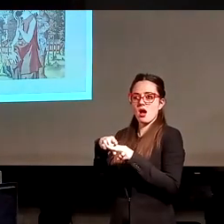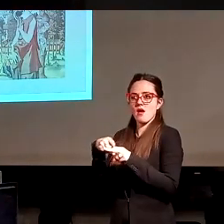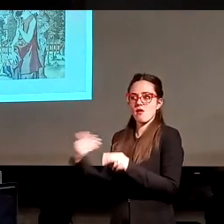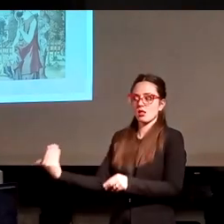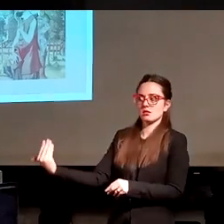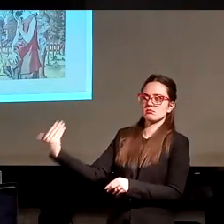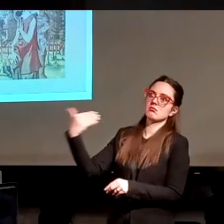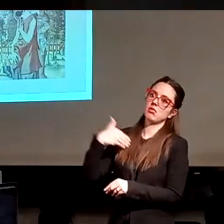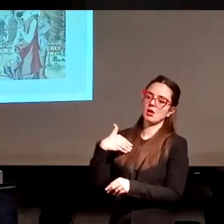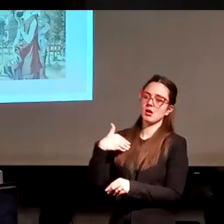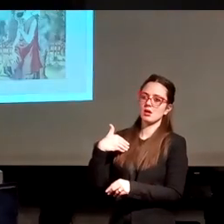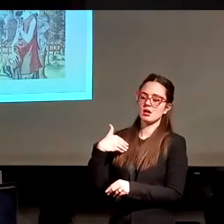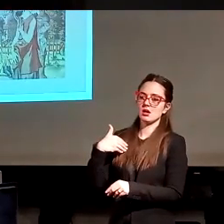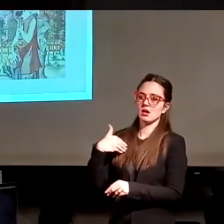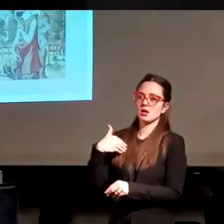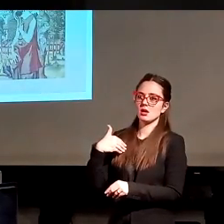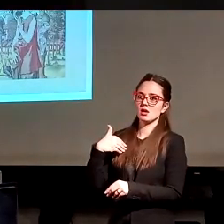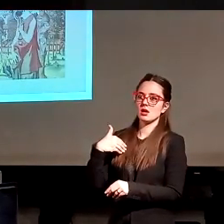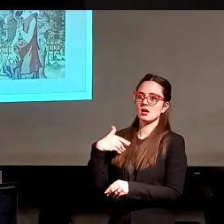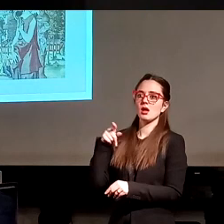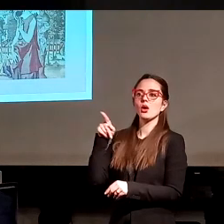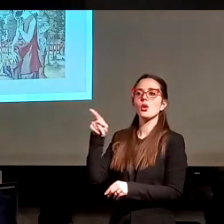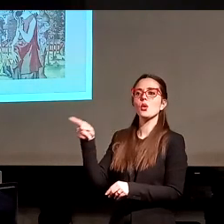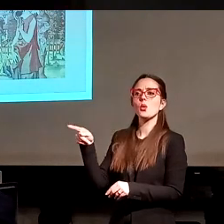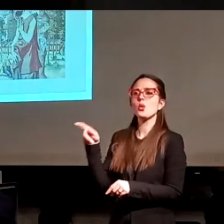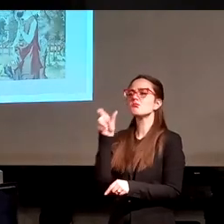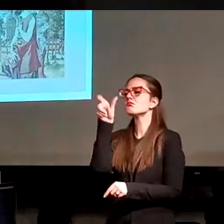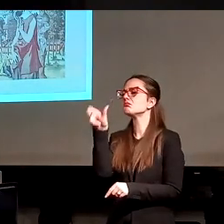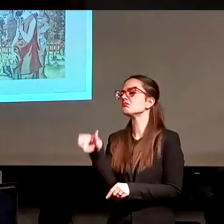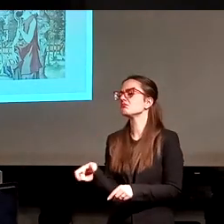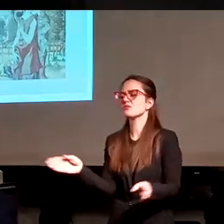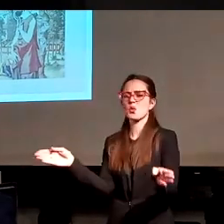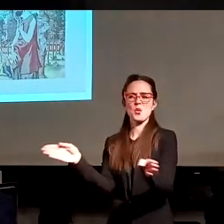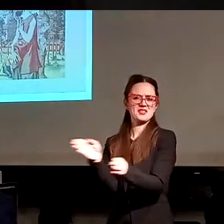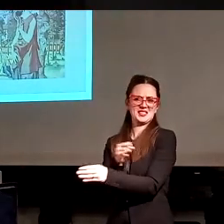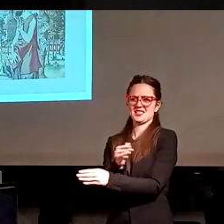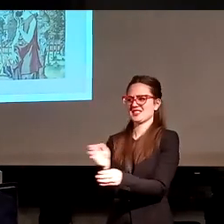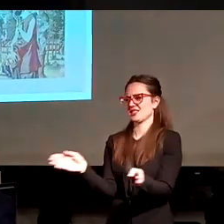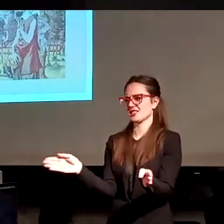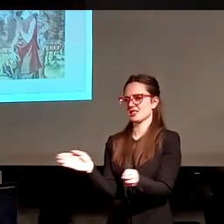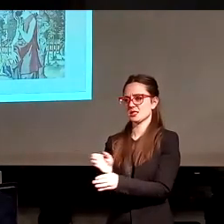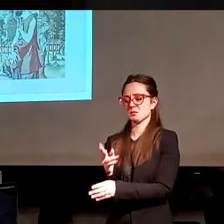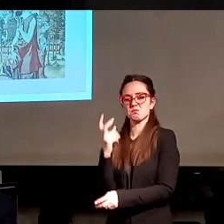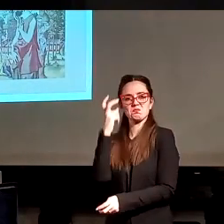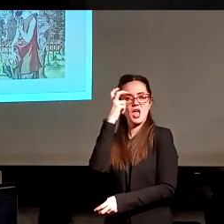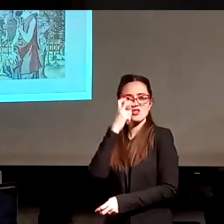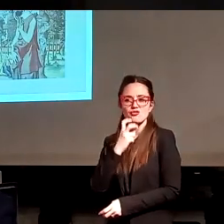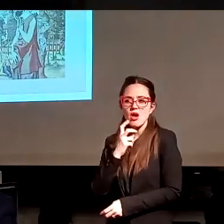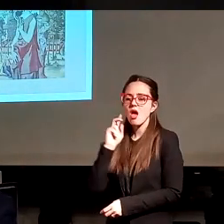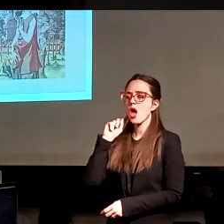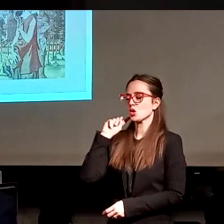dal cavallo pezzato era stato come tutti gli altri cristiani un cieco un